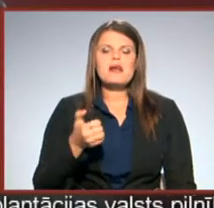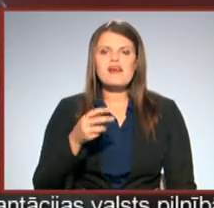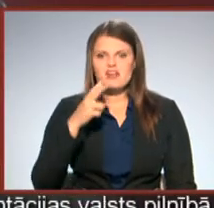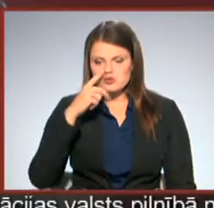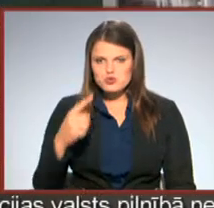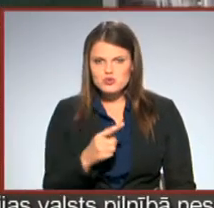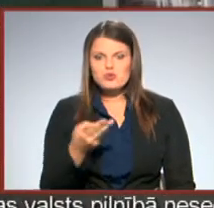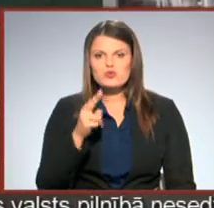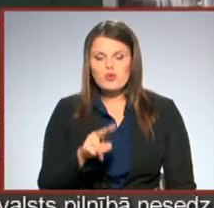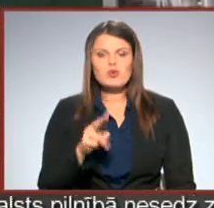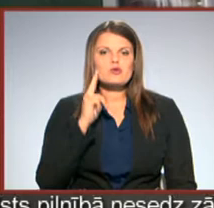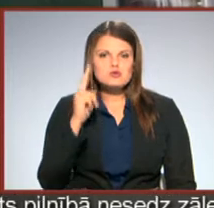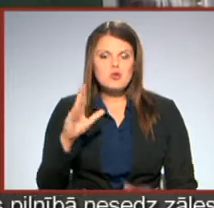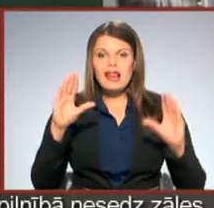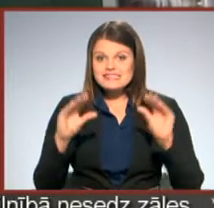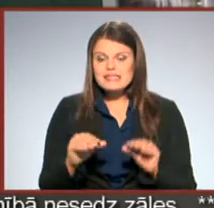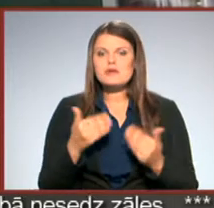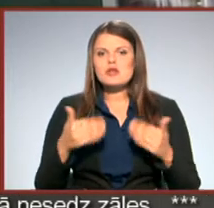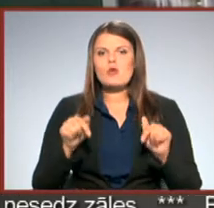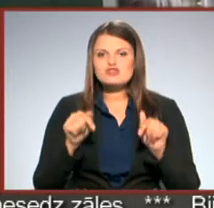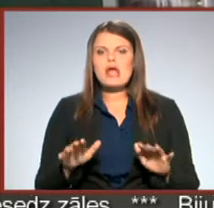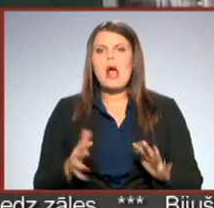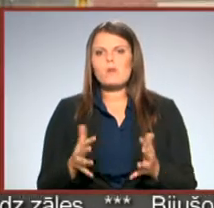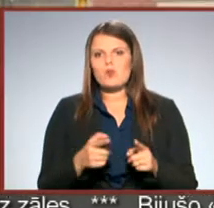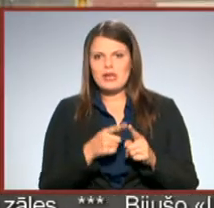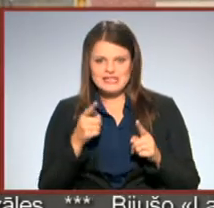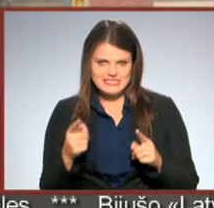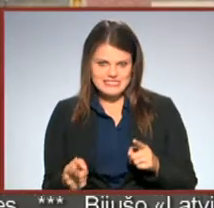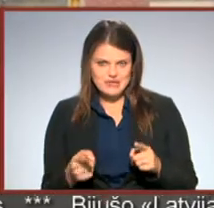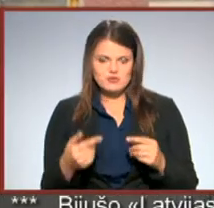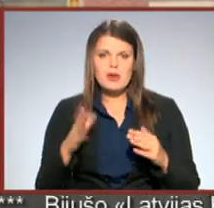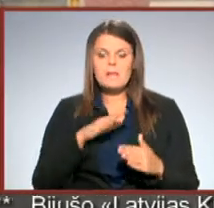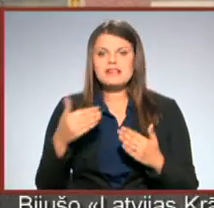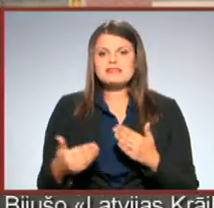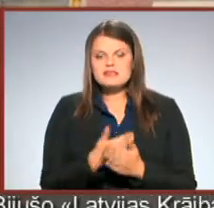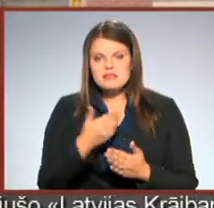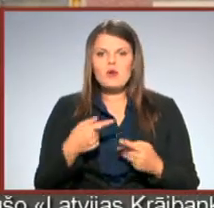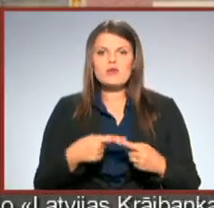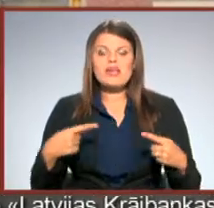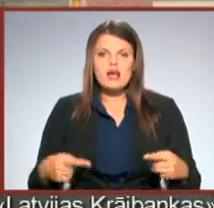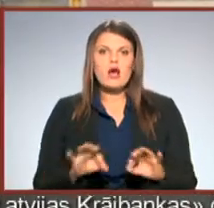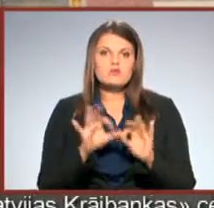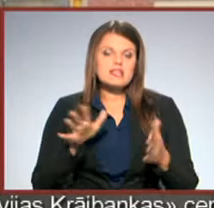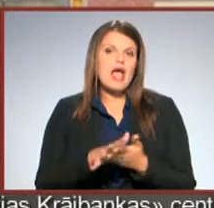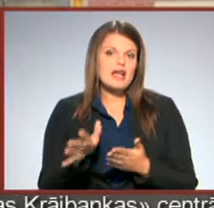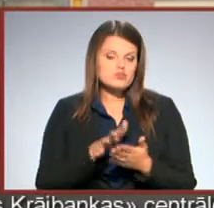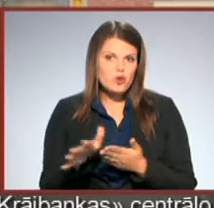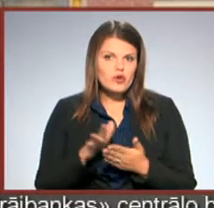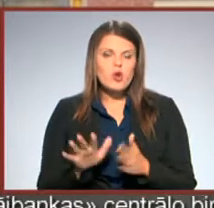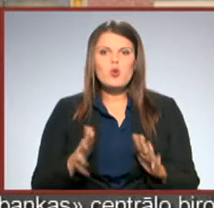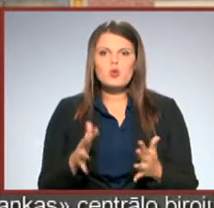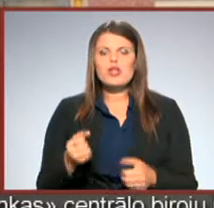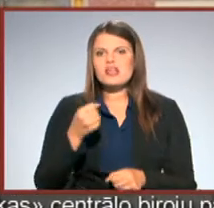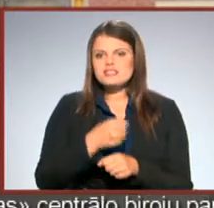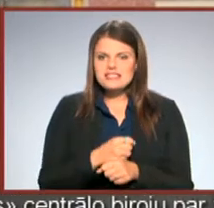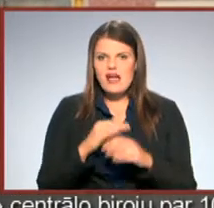un Verasvīri sola to samazināt jau šajā apkuras sezonā. Pēc jaunu iekārtu ieviešanas eksploatācijā koģenerācijas stacija Ziemeļu